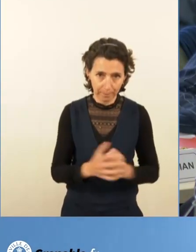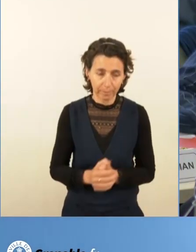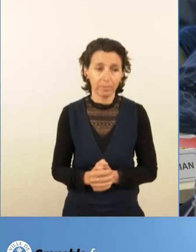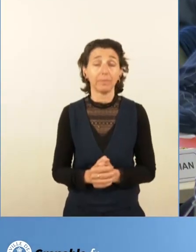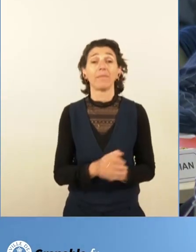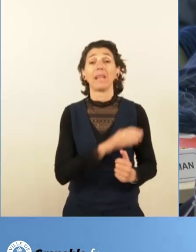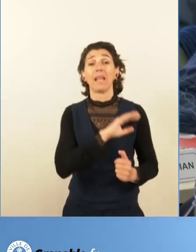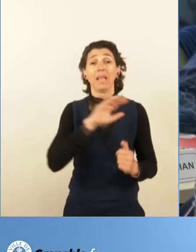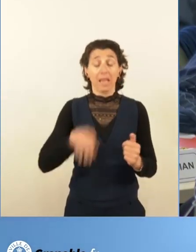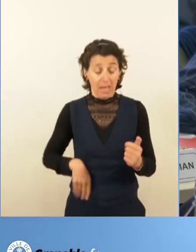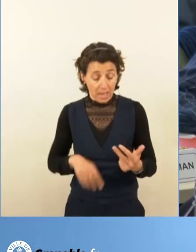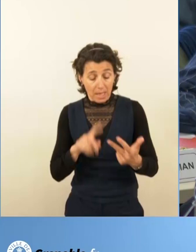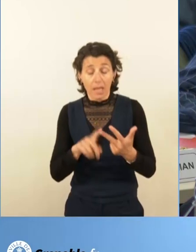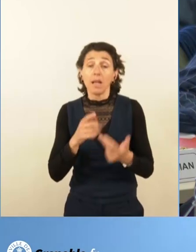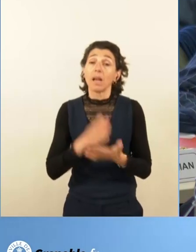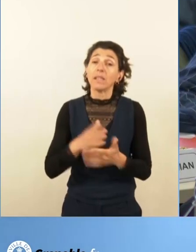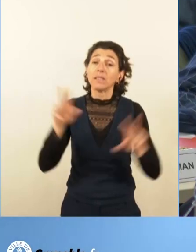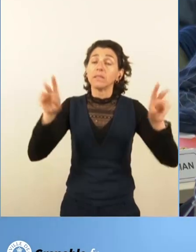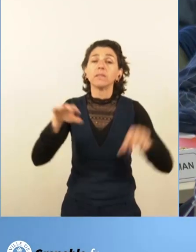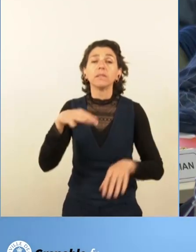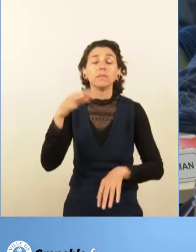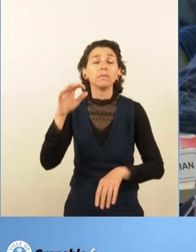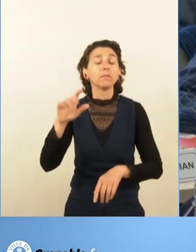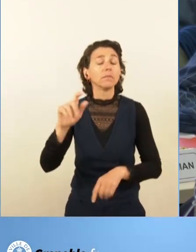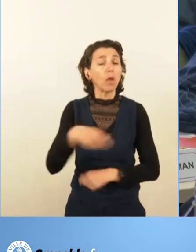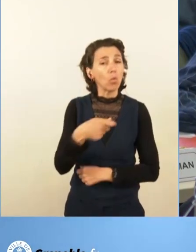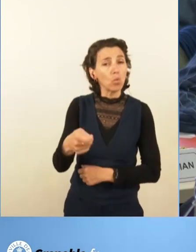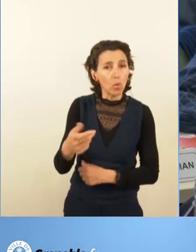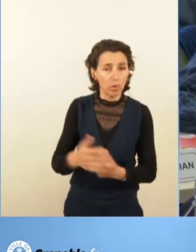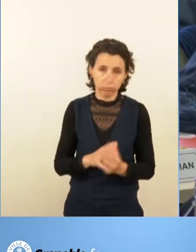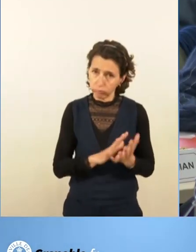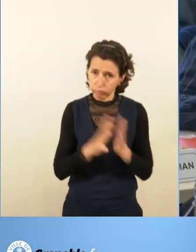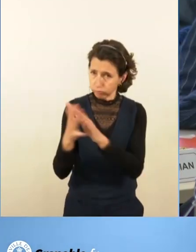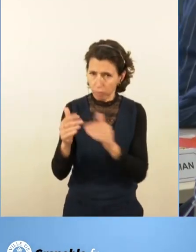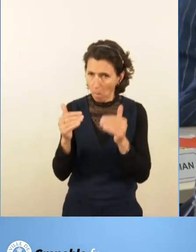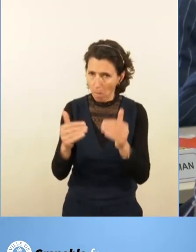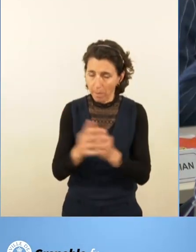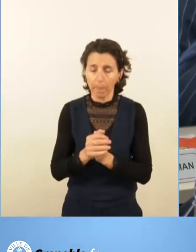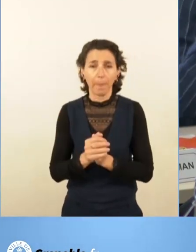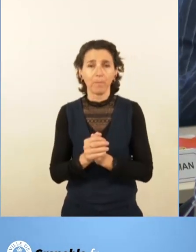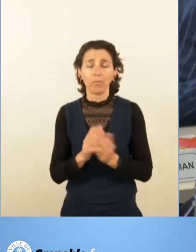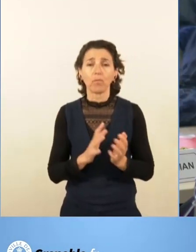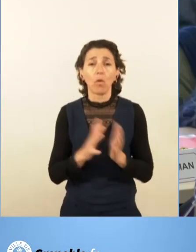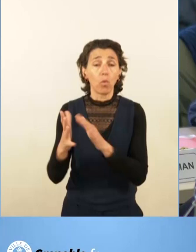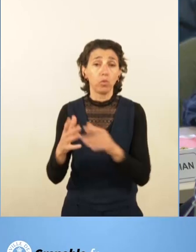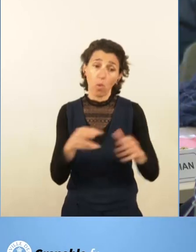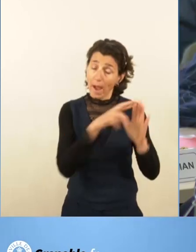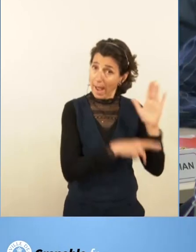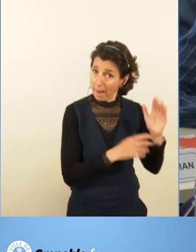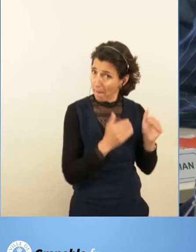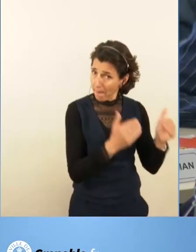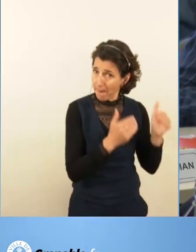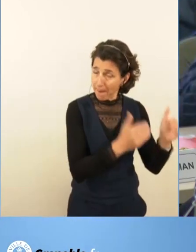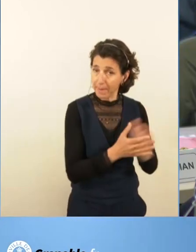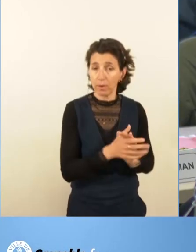enfin les tarifs des classes de nature bénéficient des mêmes évolutions avec le les mêmes règles de quotient